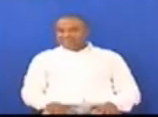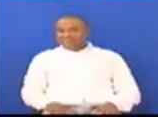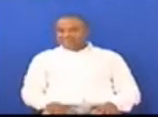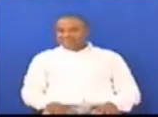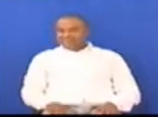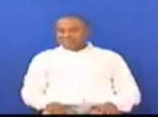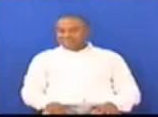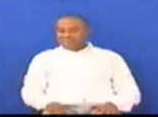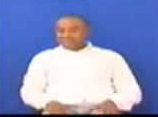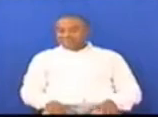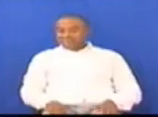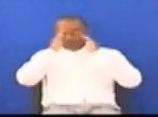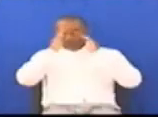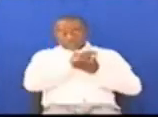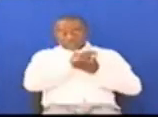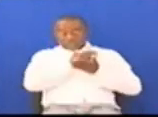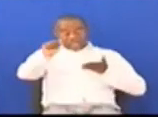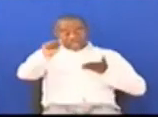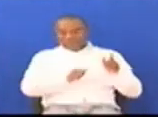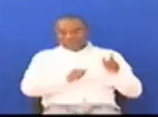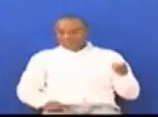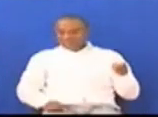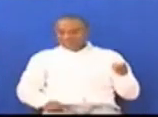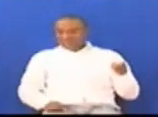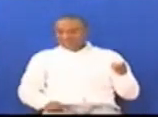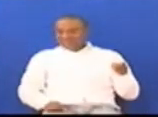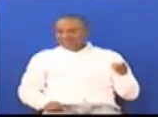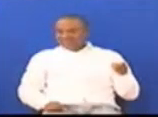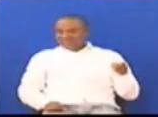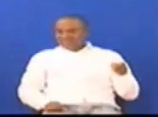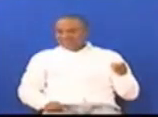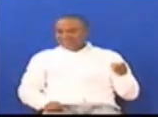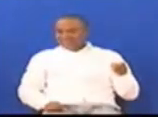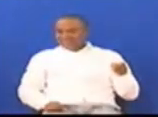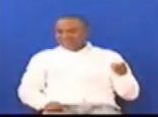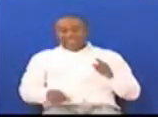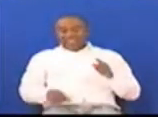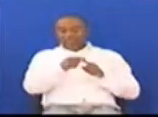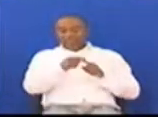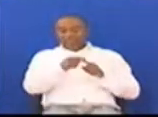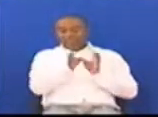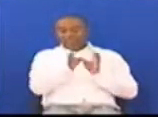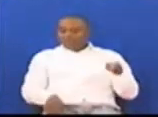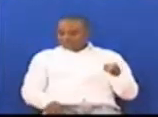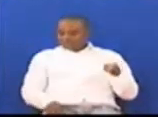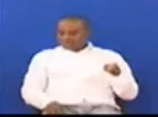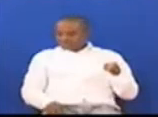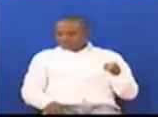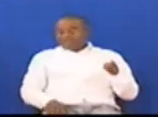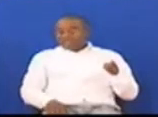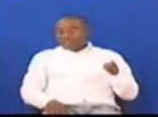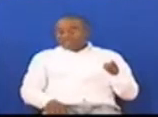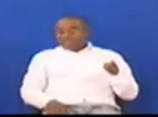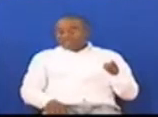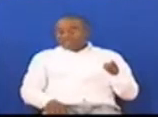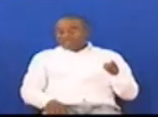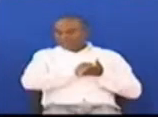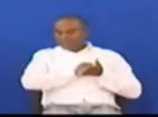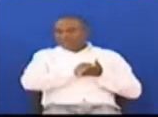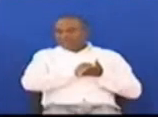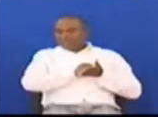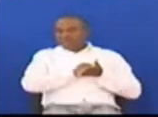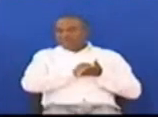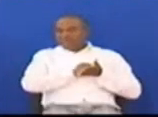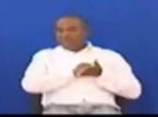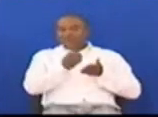Mheshimiwa Alikesi amefuta hayo maneno. Ni maneno ya kibaguzi, ni maneno yasiyofaa. Amefuta hayo maneno basi. Afuta hayo maneno mara